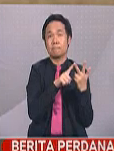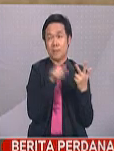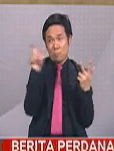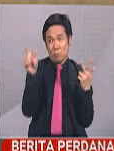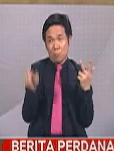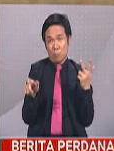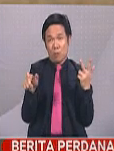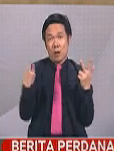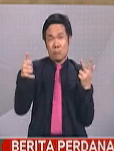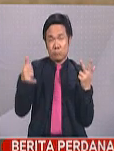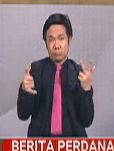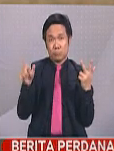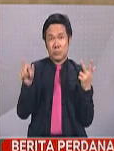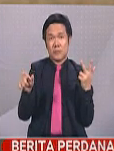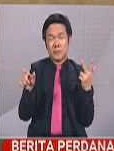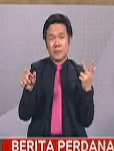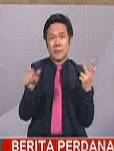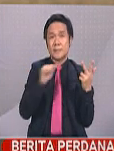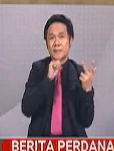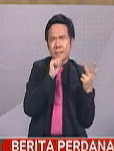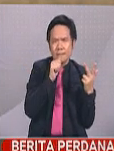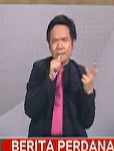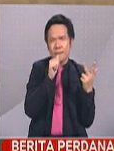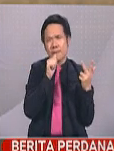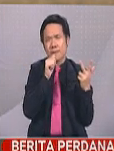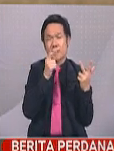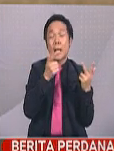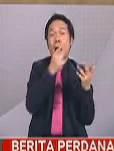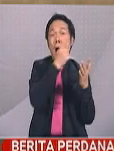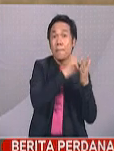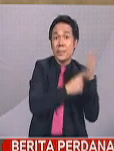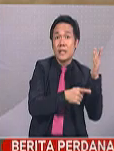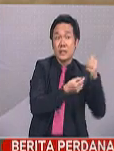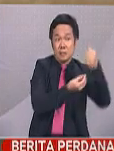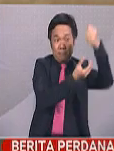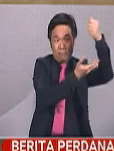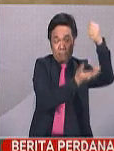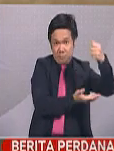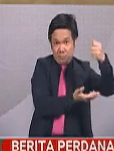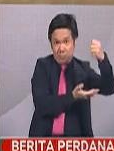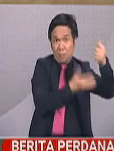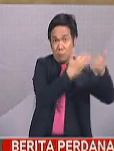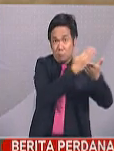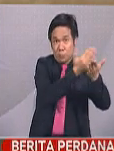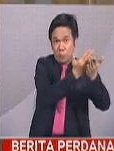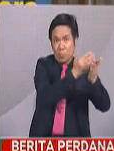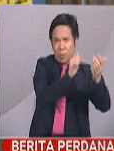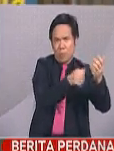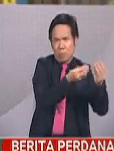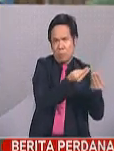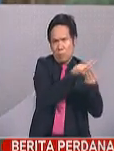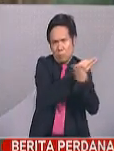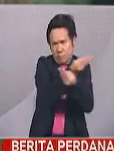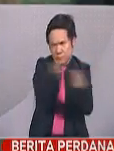berlaku ketirisan hasil yang telah diperuntukkan di dalam peruntukan ini.